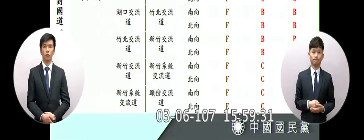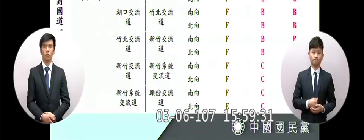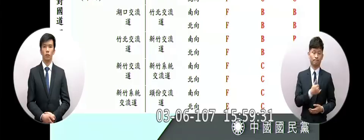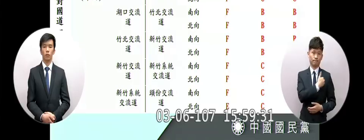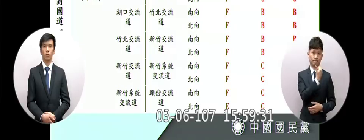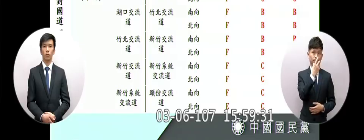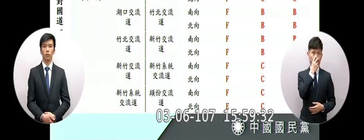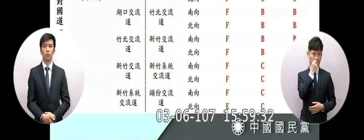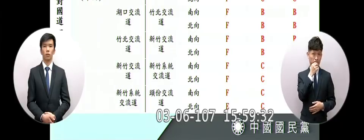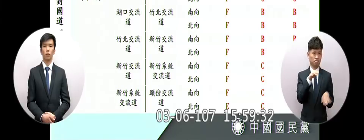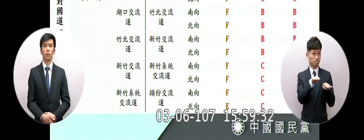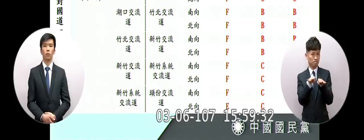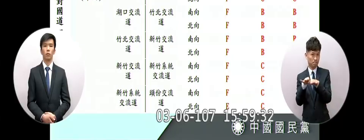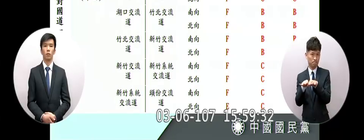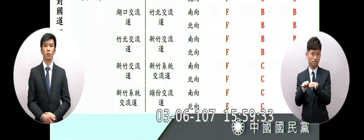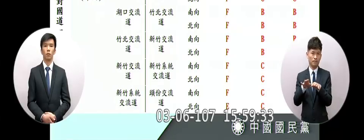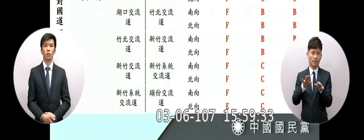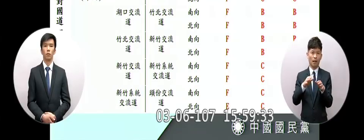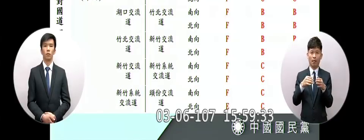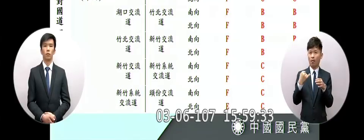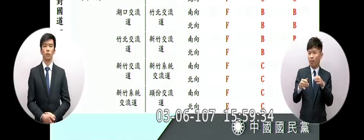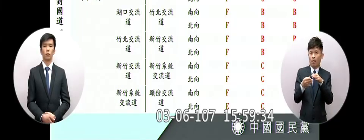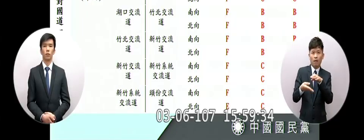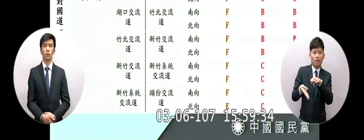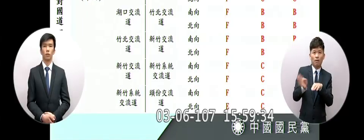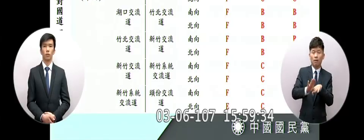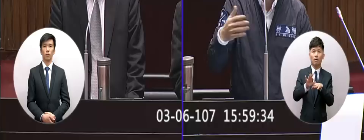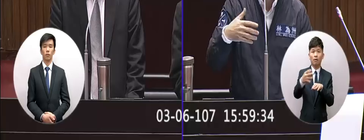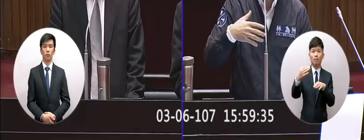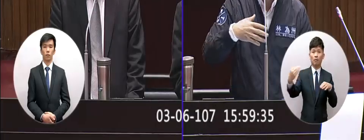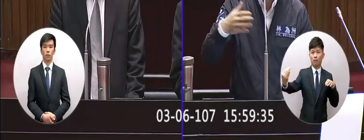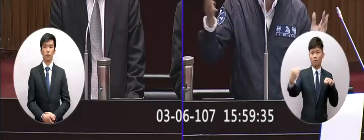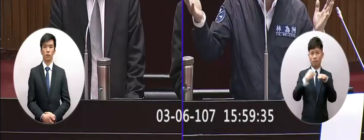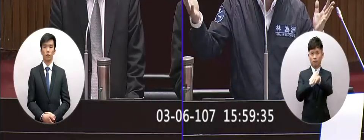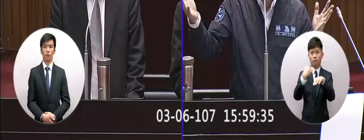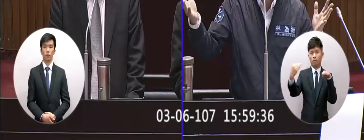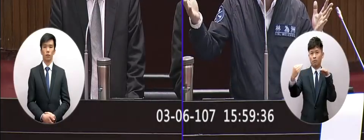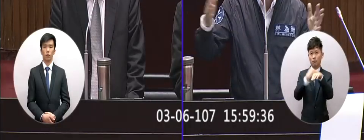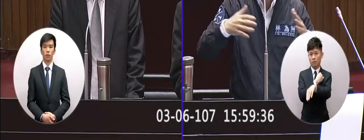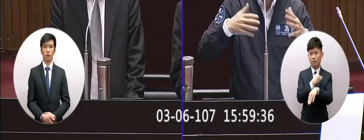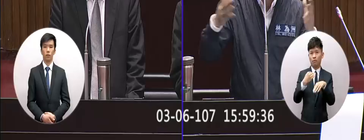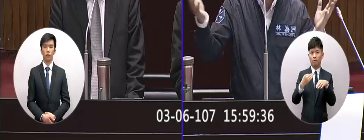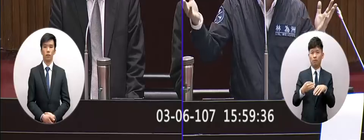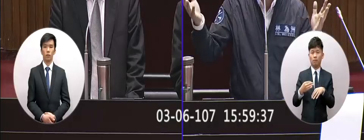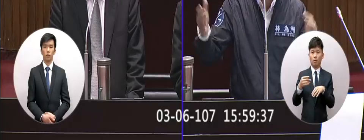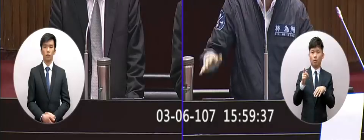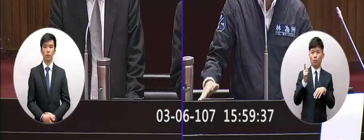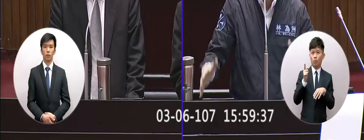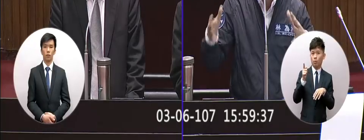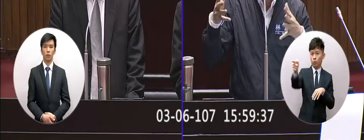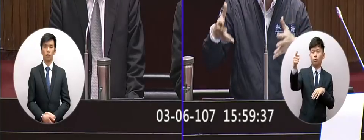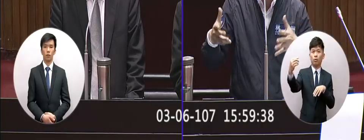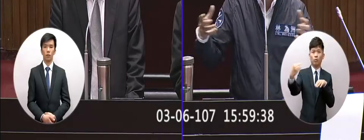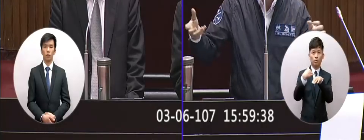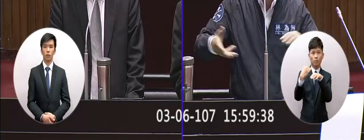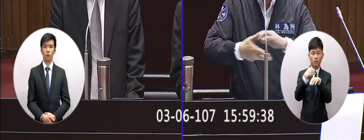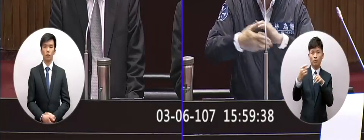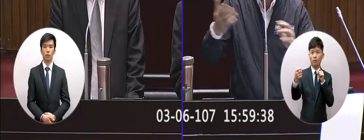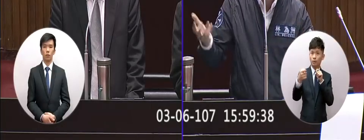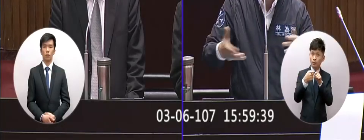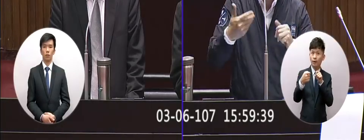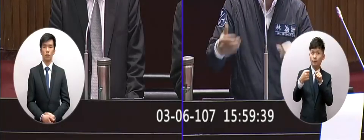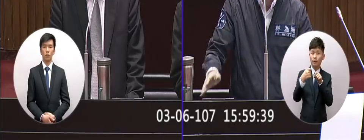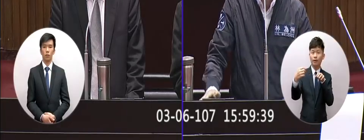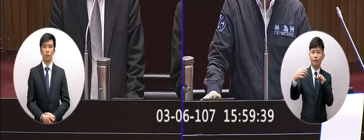日的情况更糟糕假日的情况，因为南来北往长途的长程的车子跟短程